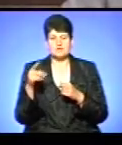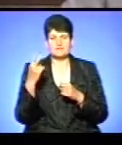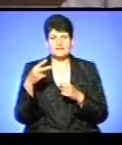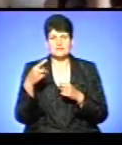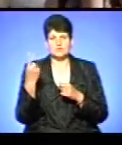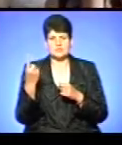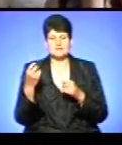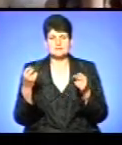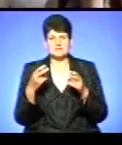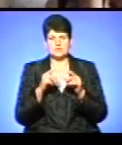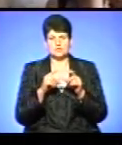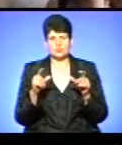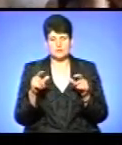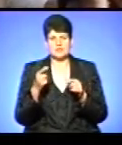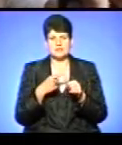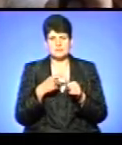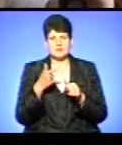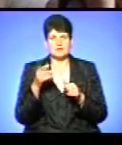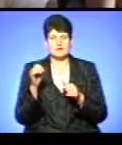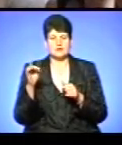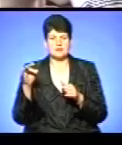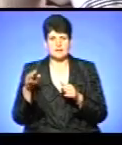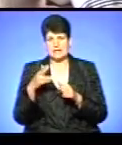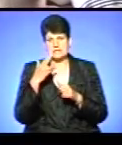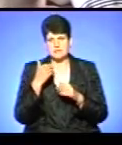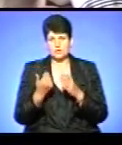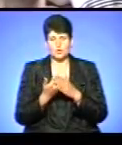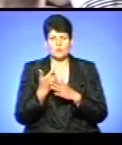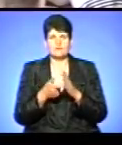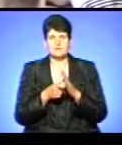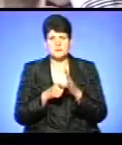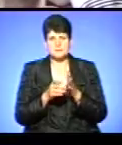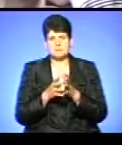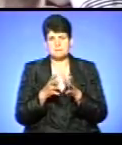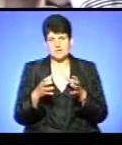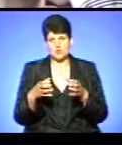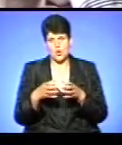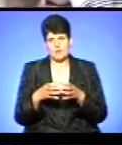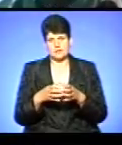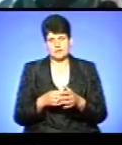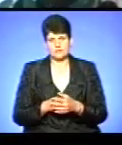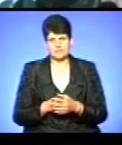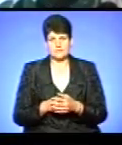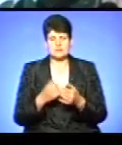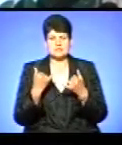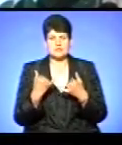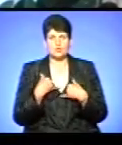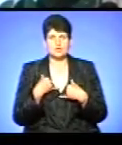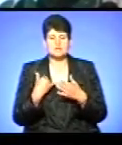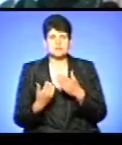спеціалізованої мистецької школи імені Ігоря Герети, кажуть, звикають до нових приміщень і більшого колективу. Зараз у нас